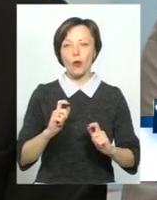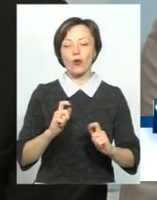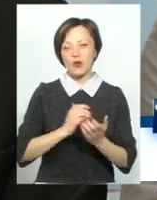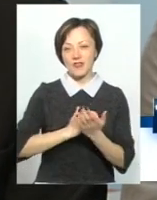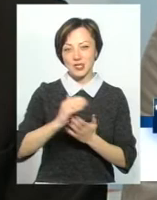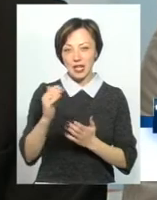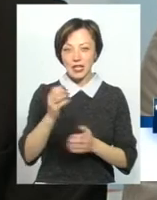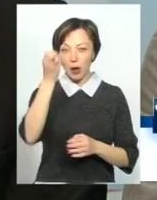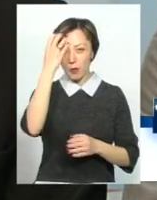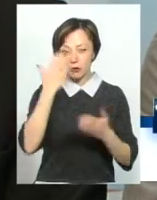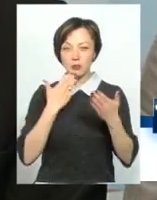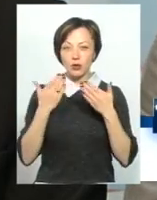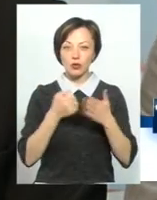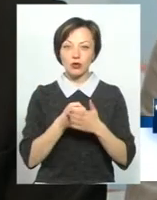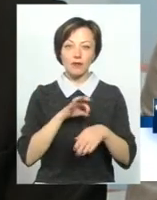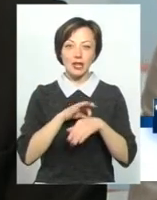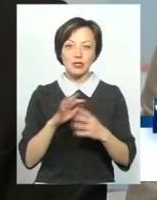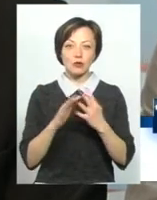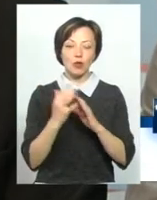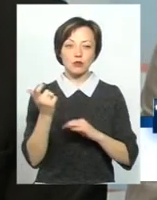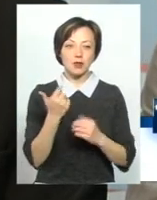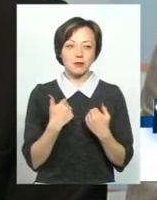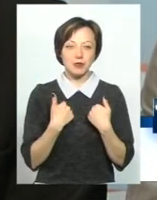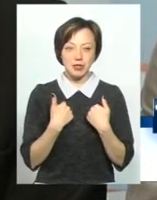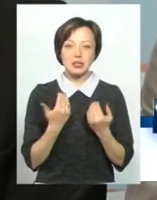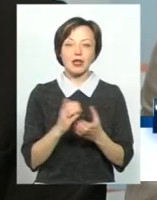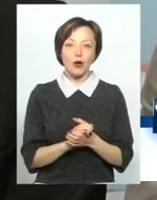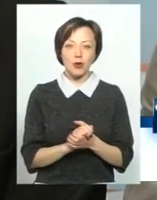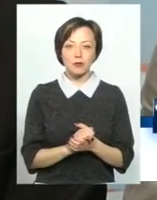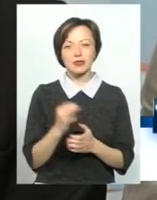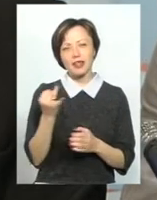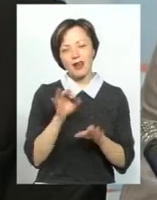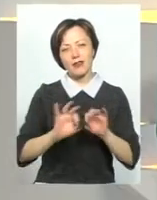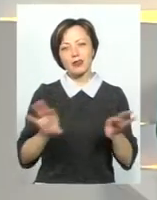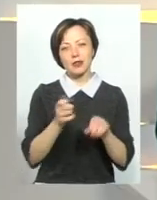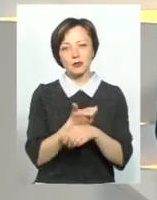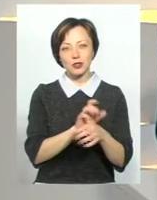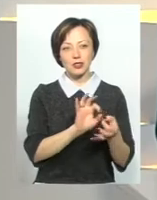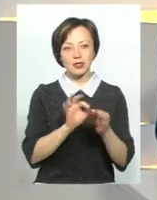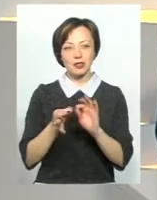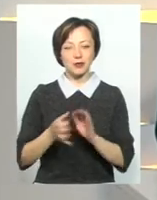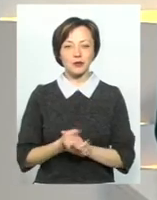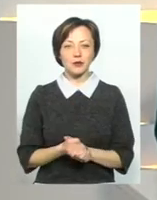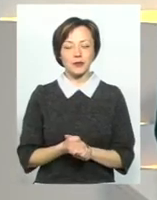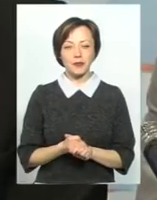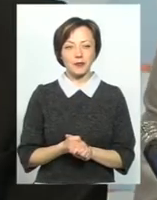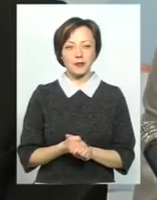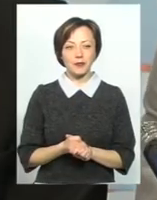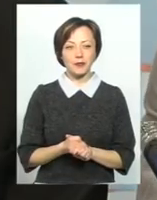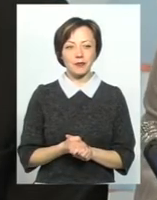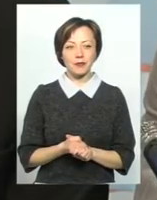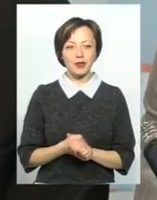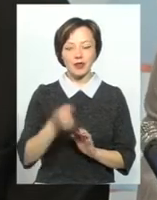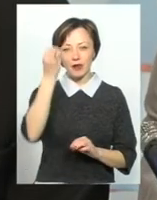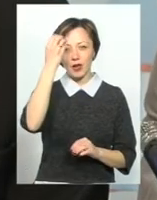японські підходи до ведення сільського господарства мені знайомі. От цікаво, поділись більш детально, будь ласка. І от... В